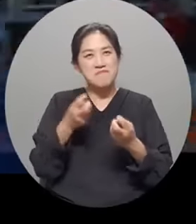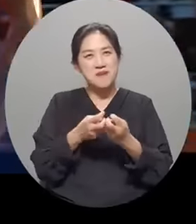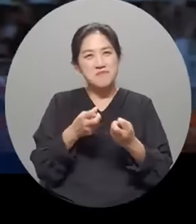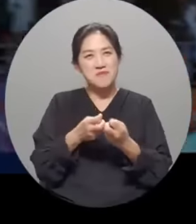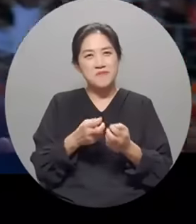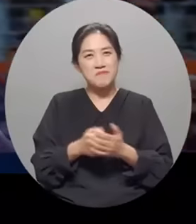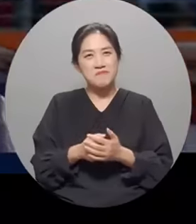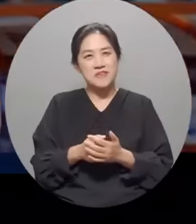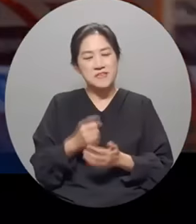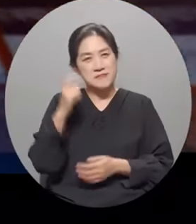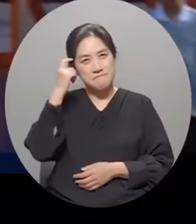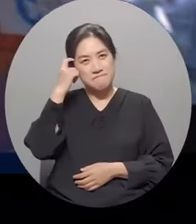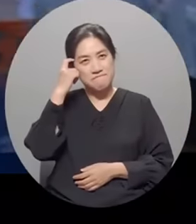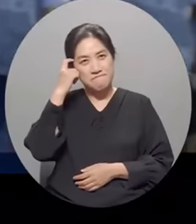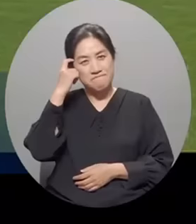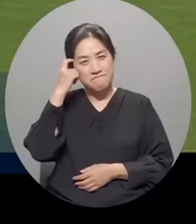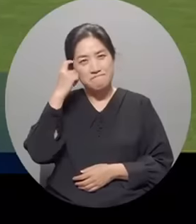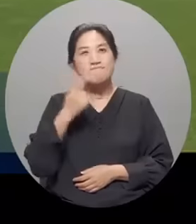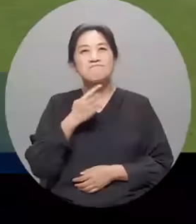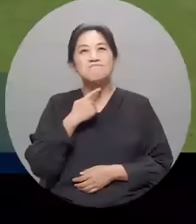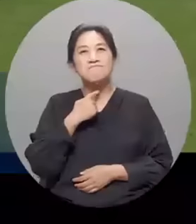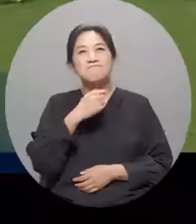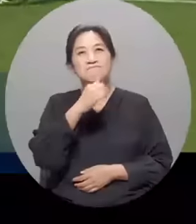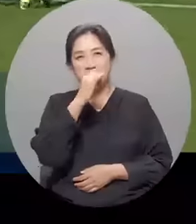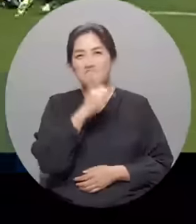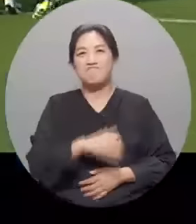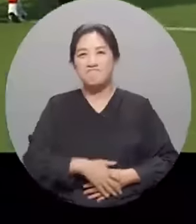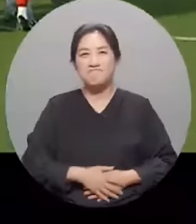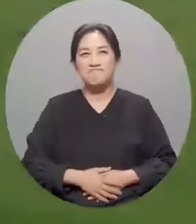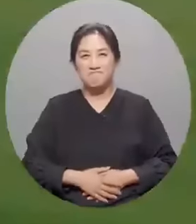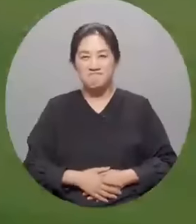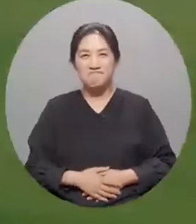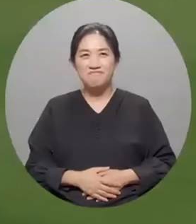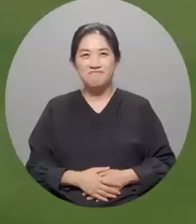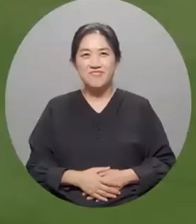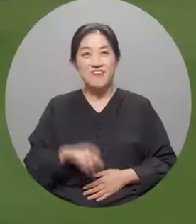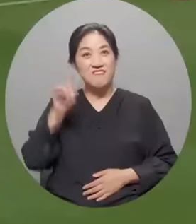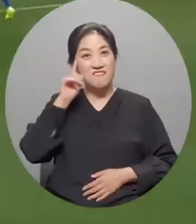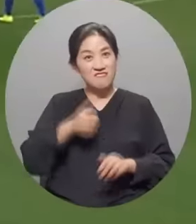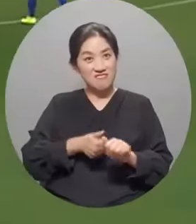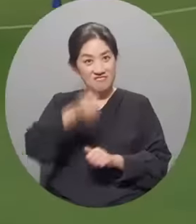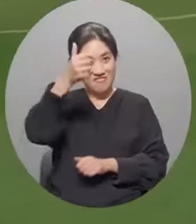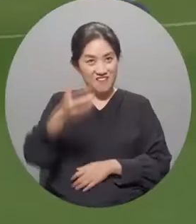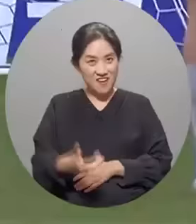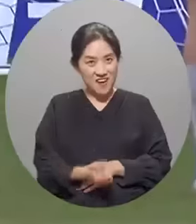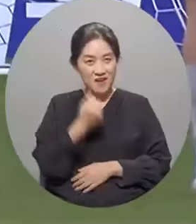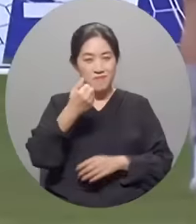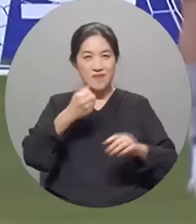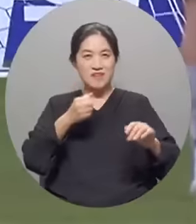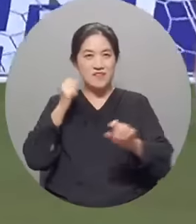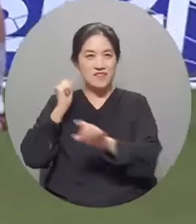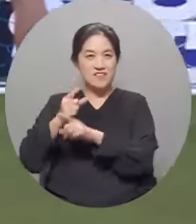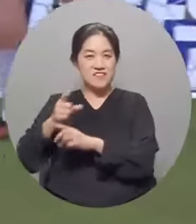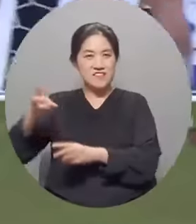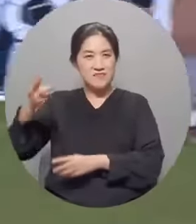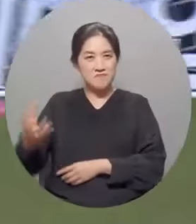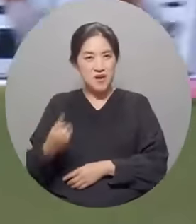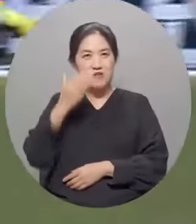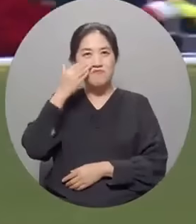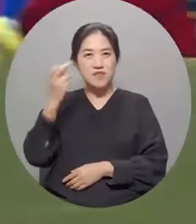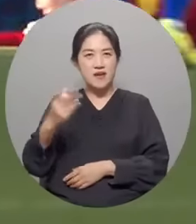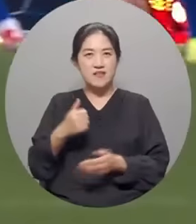조금 생각을 좀 해본 적이 있습니다. 내일 승리하면 리그 3연패가 확정되는 울산. 리그